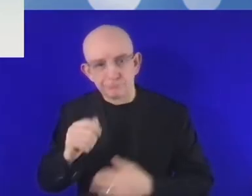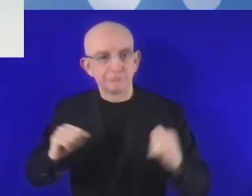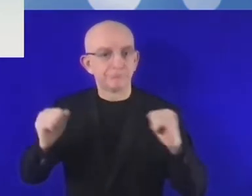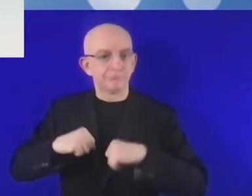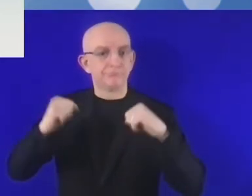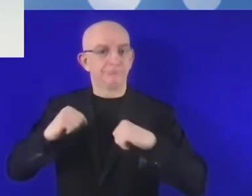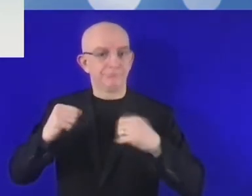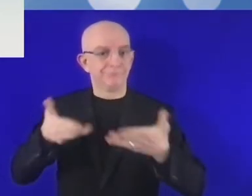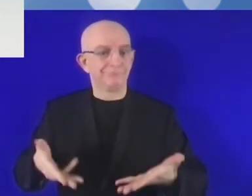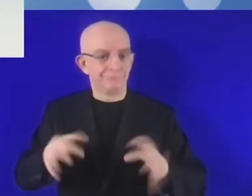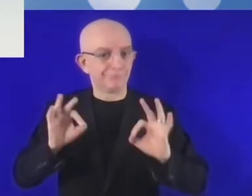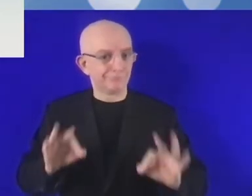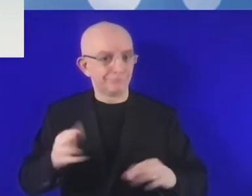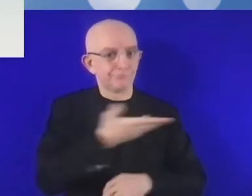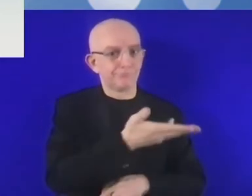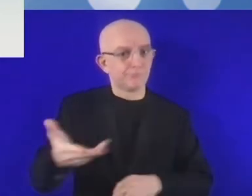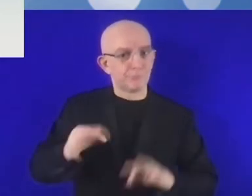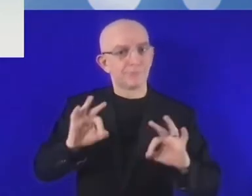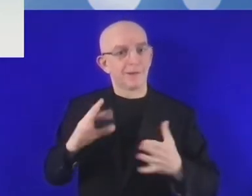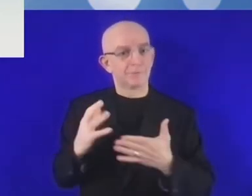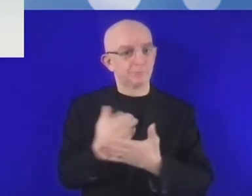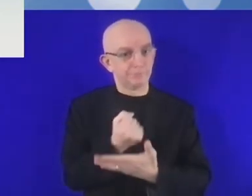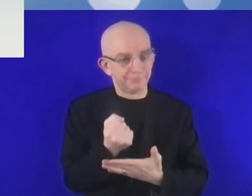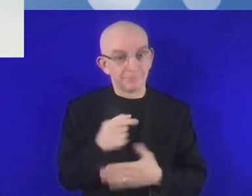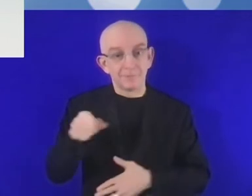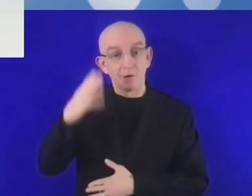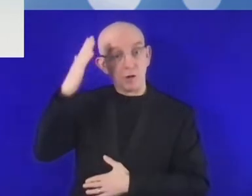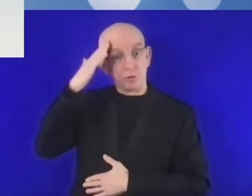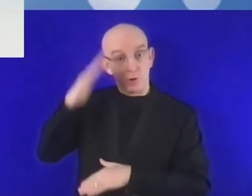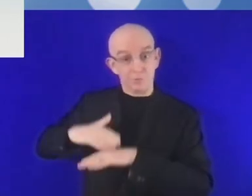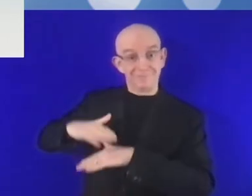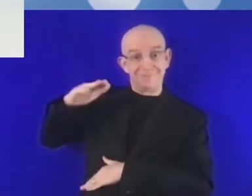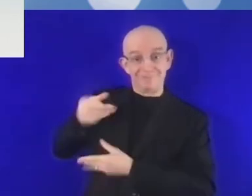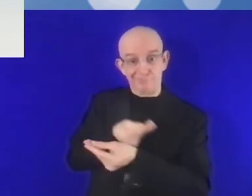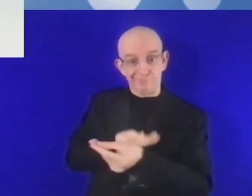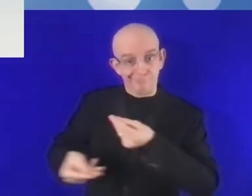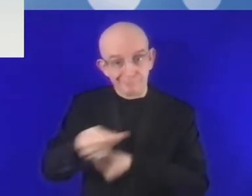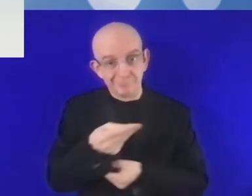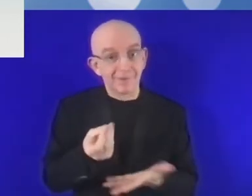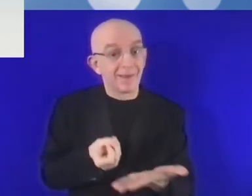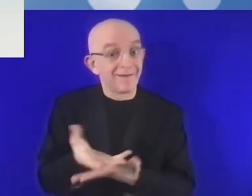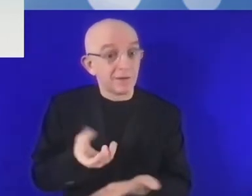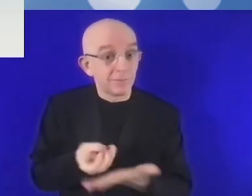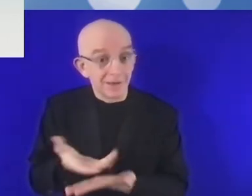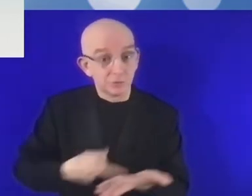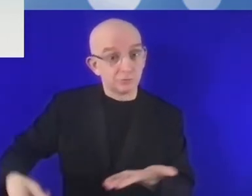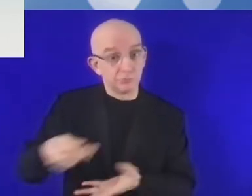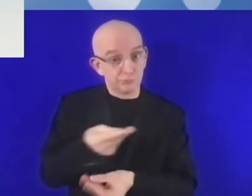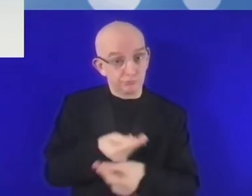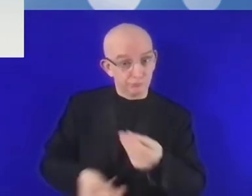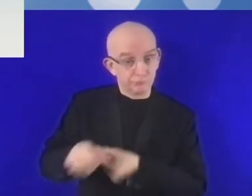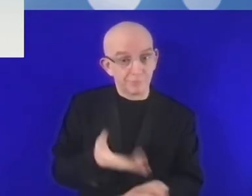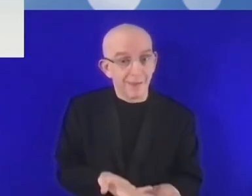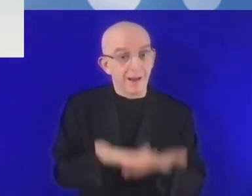بنتائج عملهم أن يجعلوا الناس يعملون أيضا ويدرسون ويتعلمون. إذا تعلمنا من